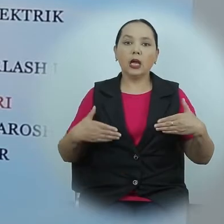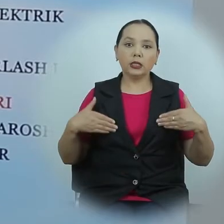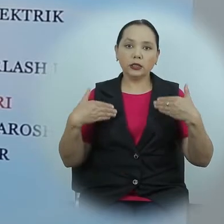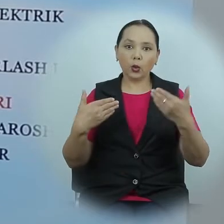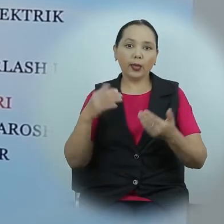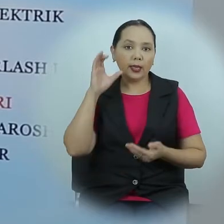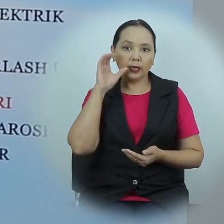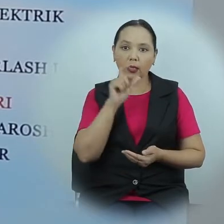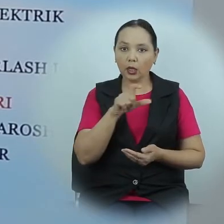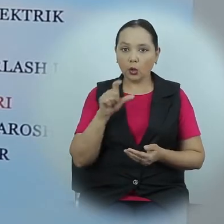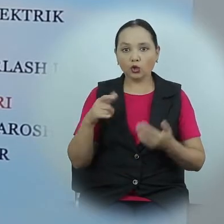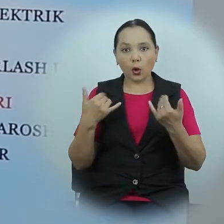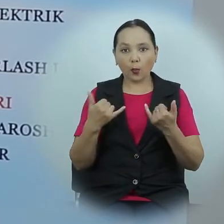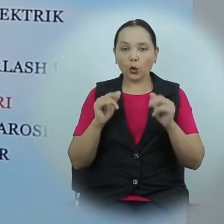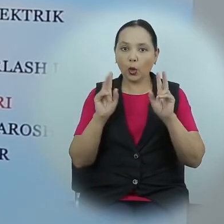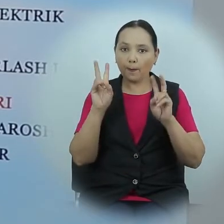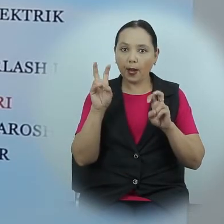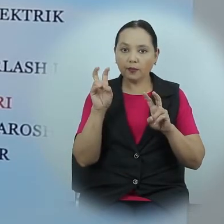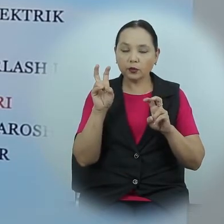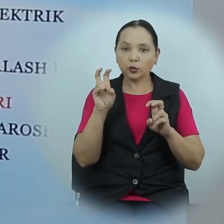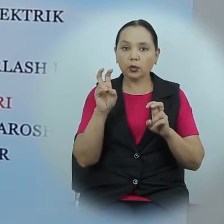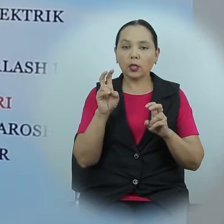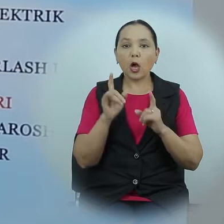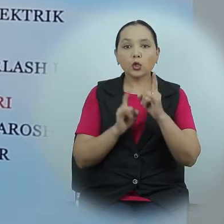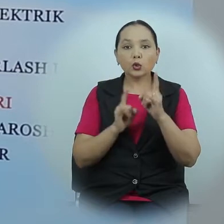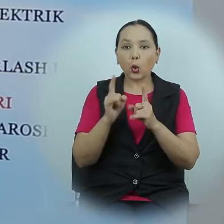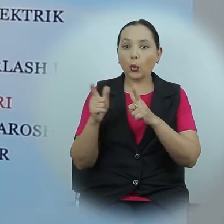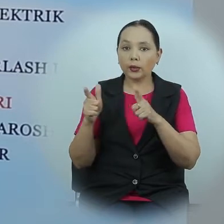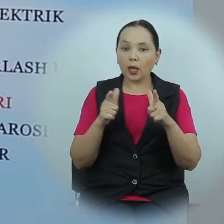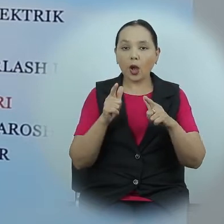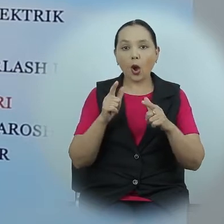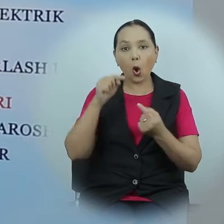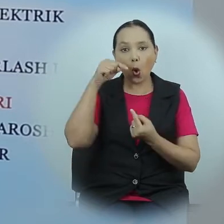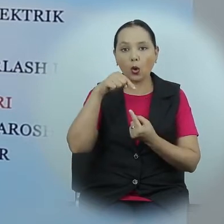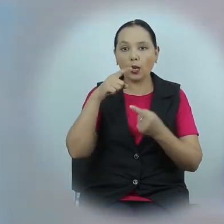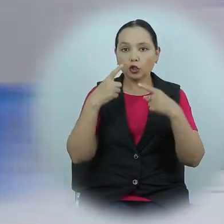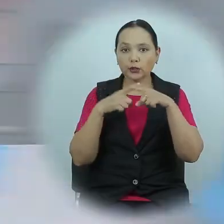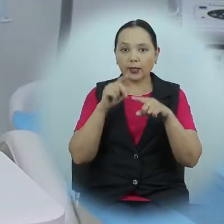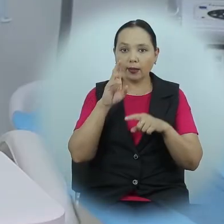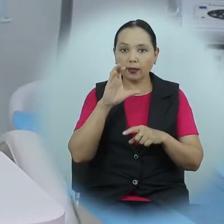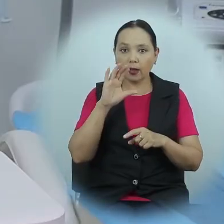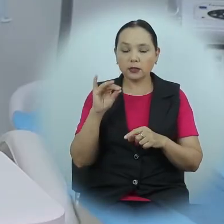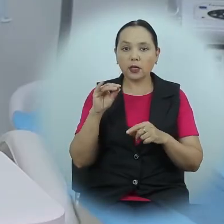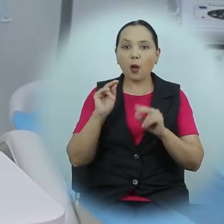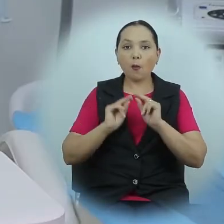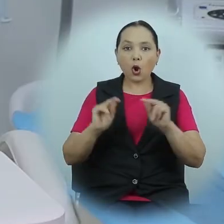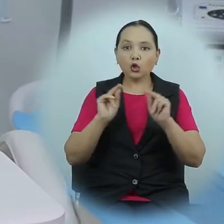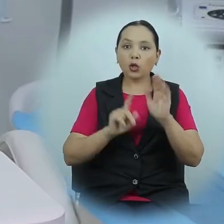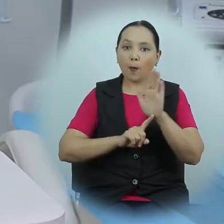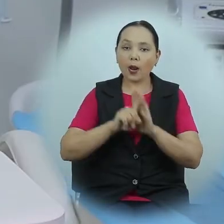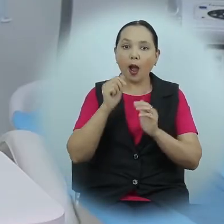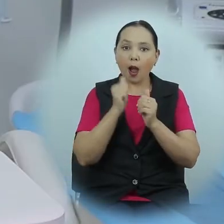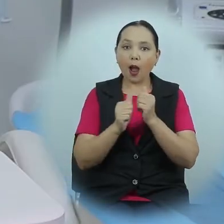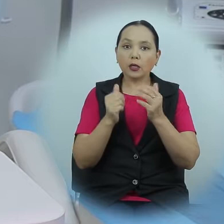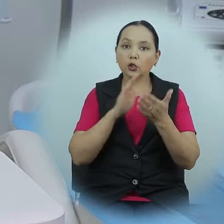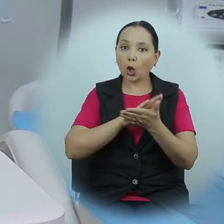Assalomu alaykum tinglovchilar. Bugungi mavzuimiz sovun tayyorlash va qo'llash texnikasi. Muolajalarimizning boshi har